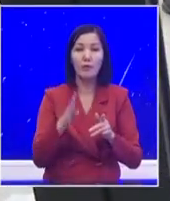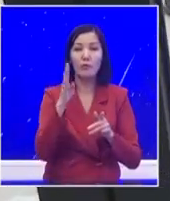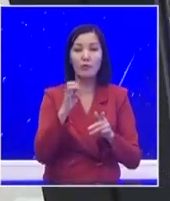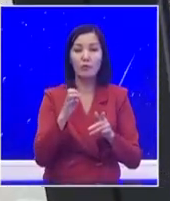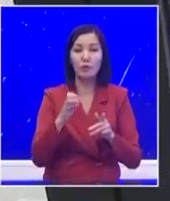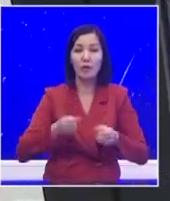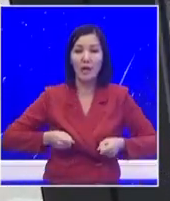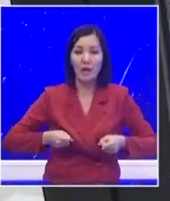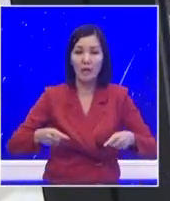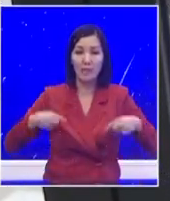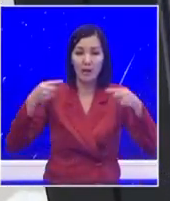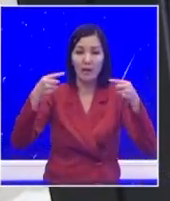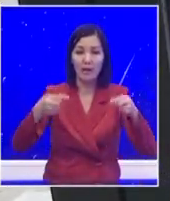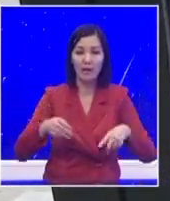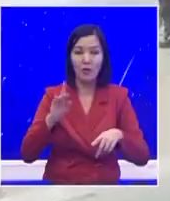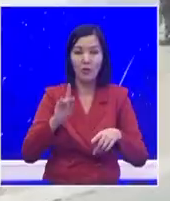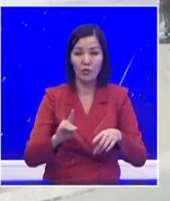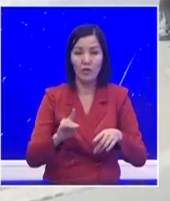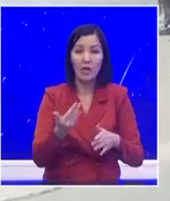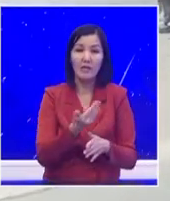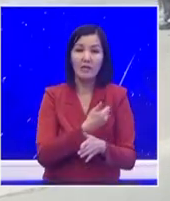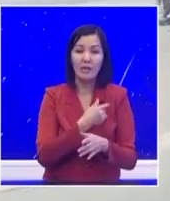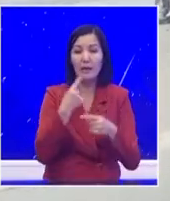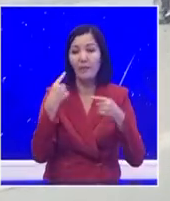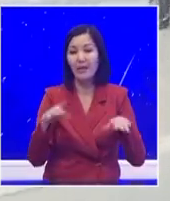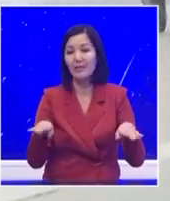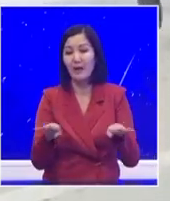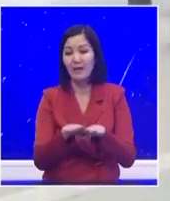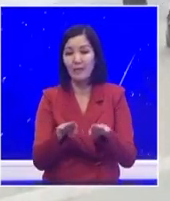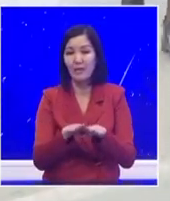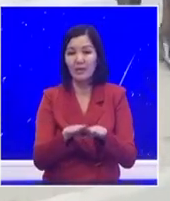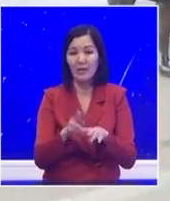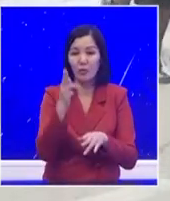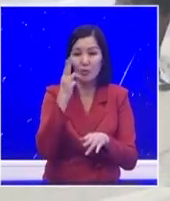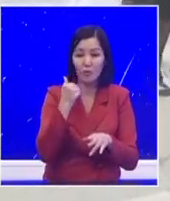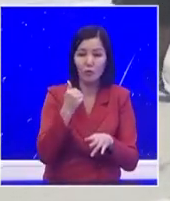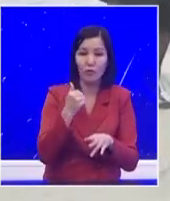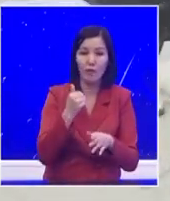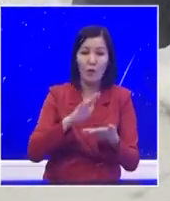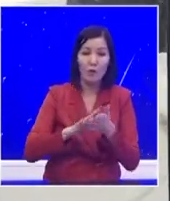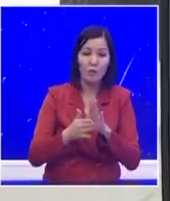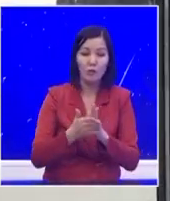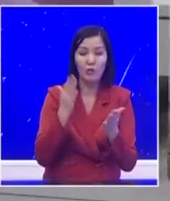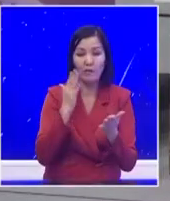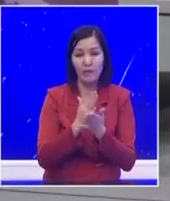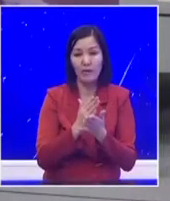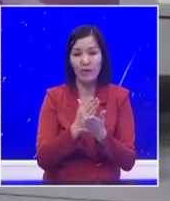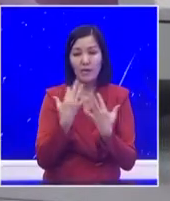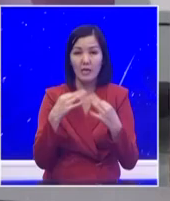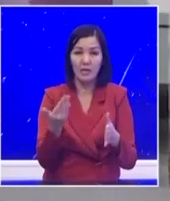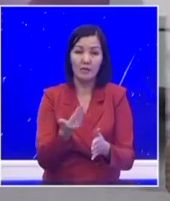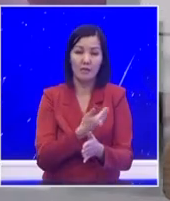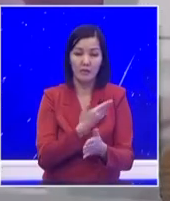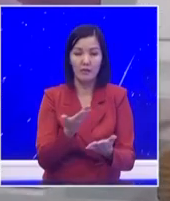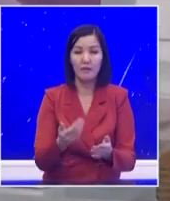астамы арбаға таңылған. Олардың тілегі басқа жандар сияқты ғимараттарға емін-еркін кіріп шыға алсақ дейді. Рахат Рахымжанов,